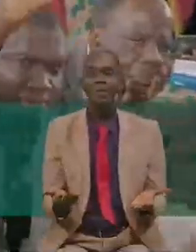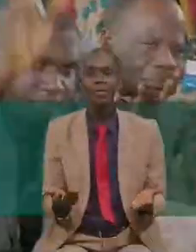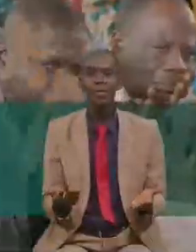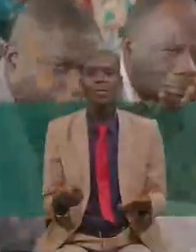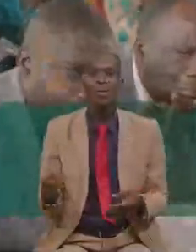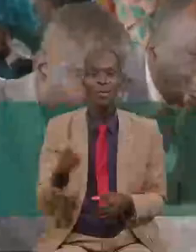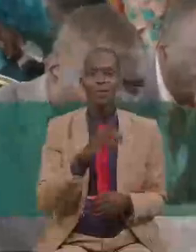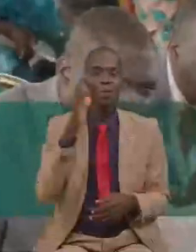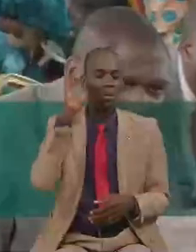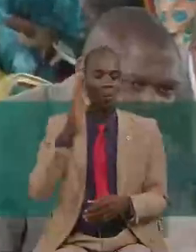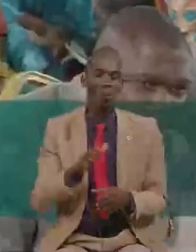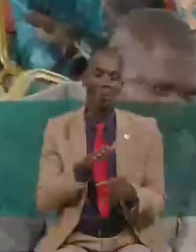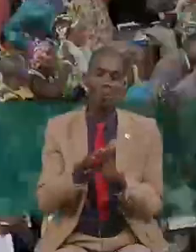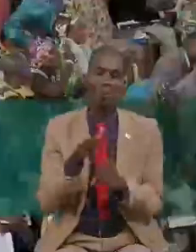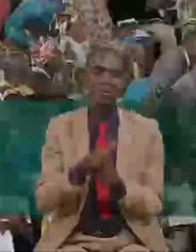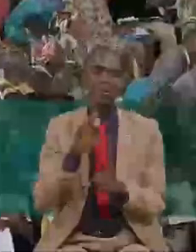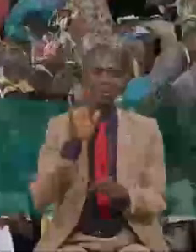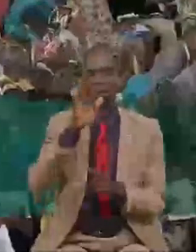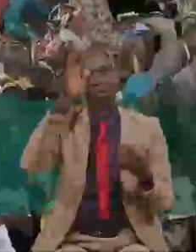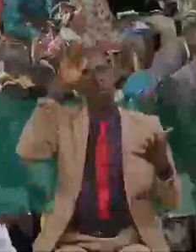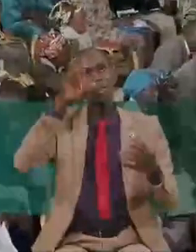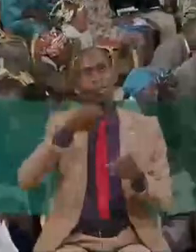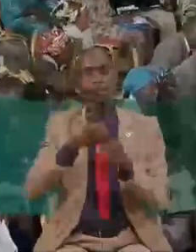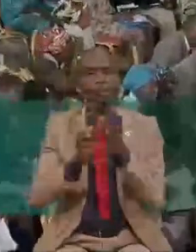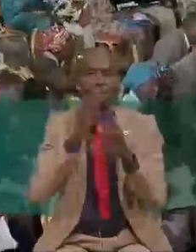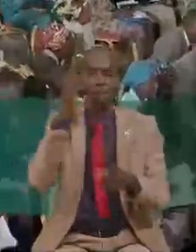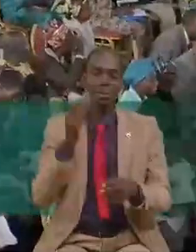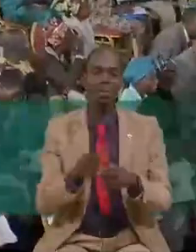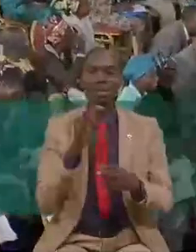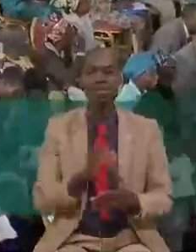vas accomplir les attentes?